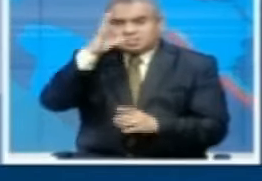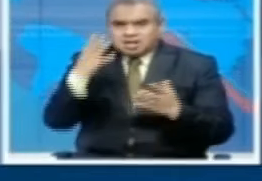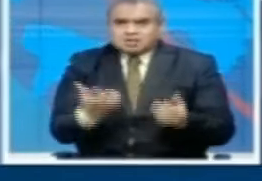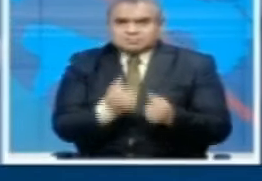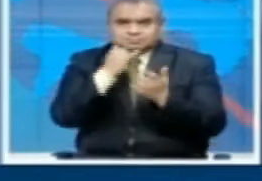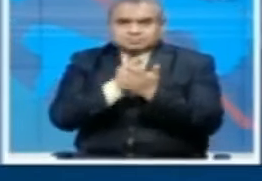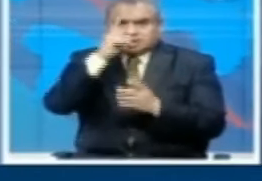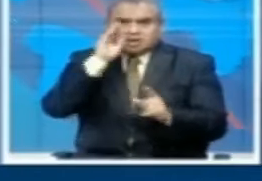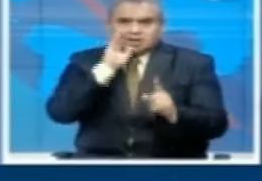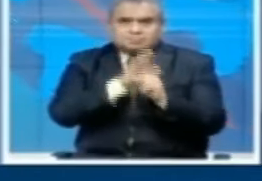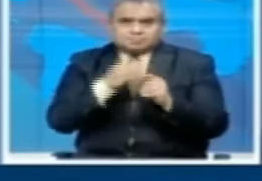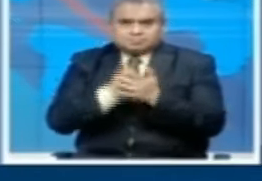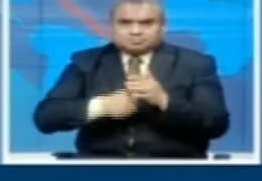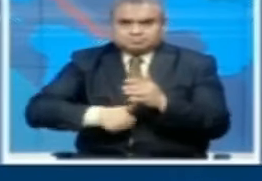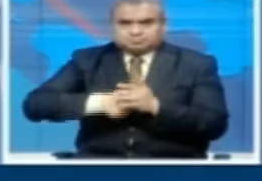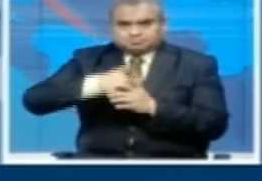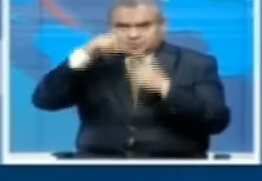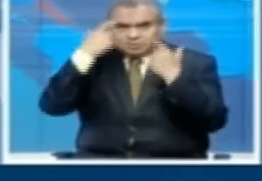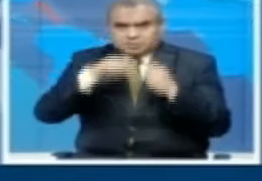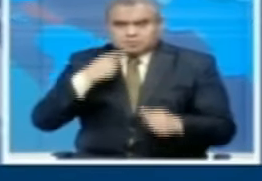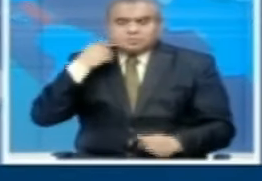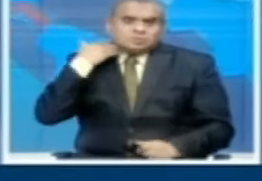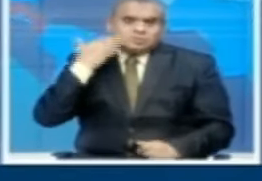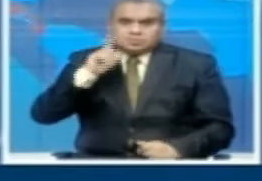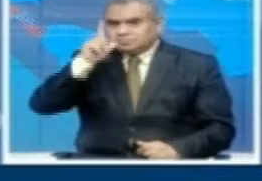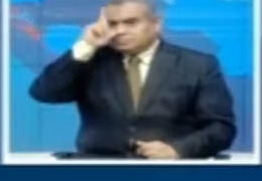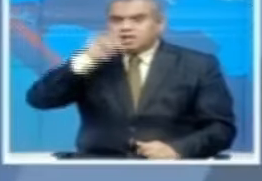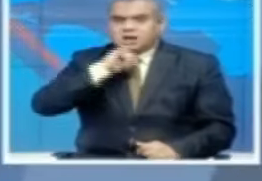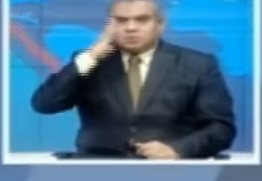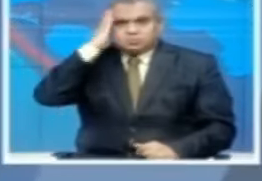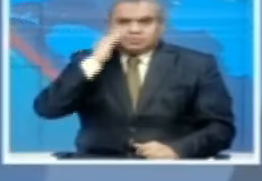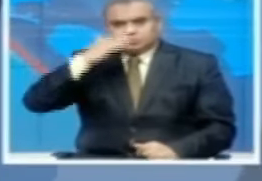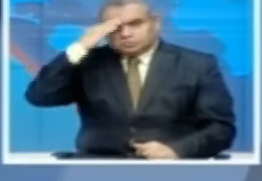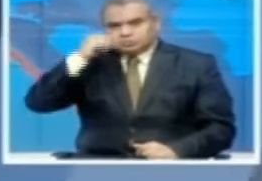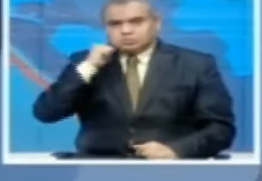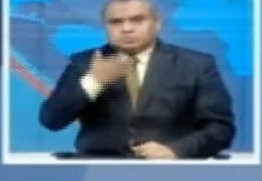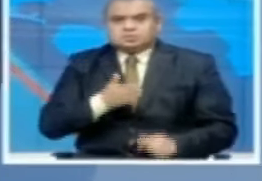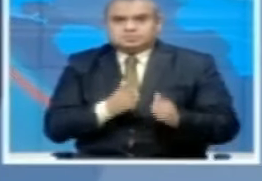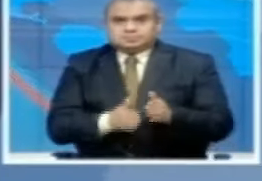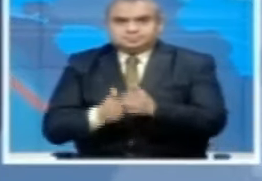أشرف المعارك كي يستعيد الوطن عزته وهيبته.